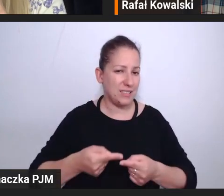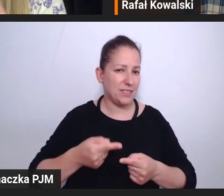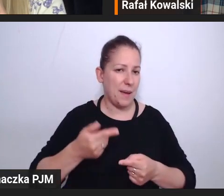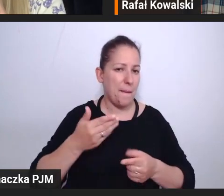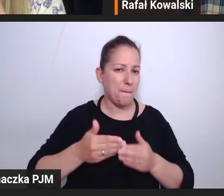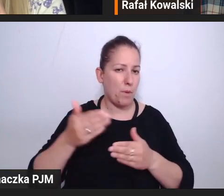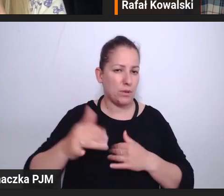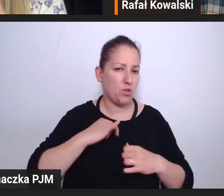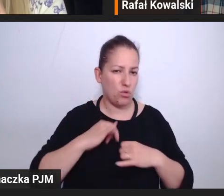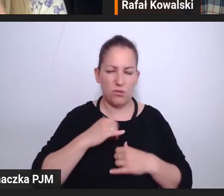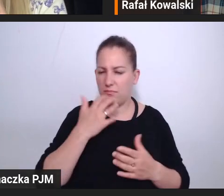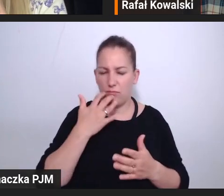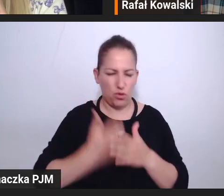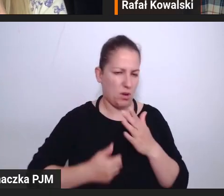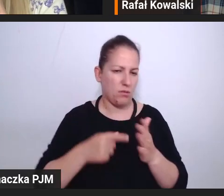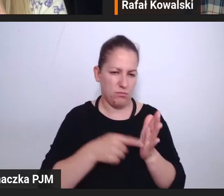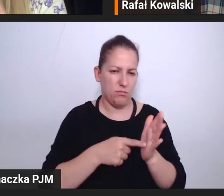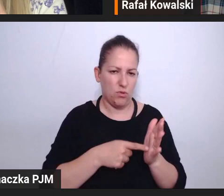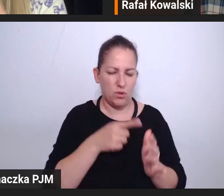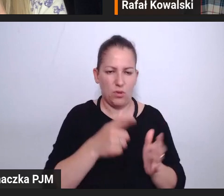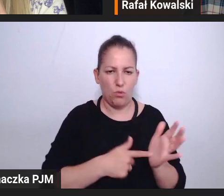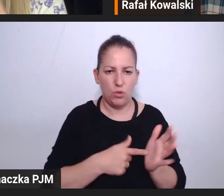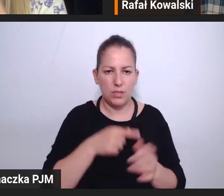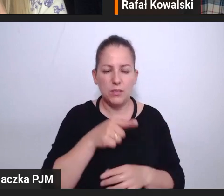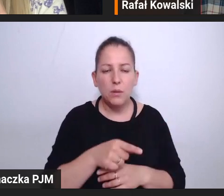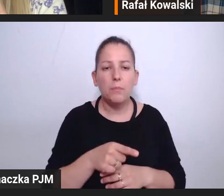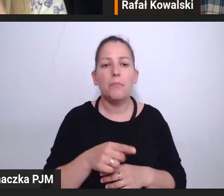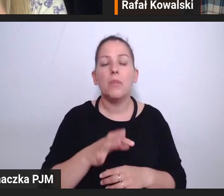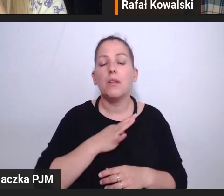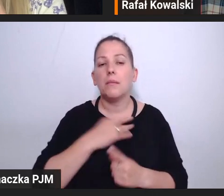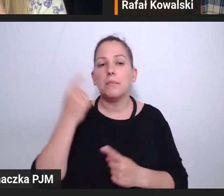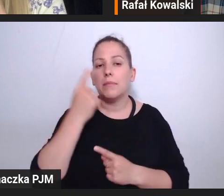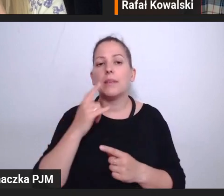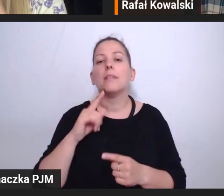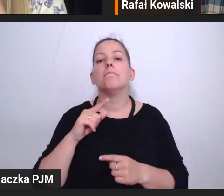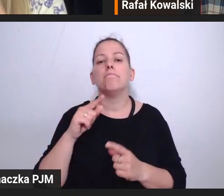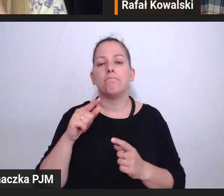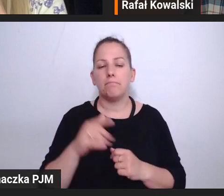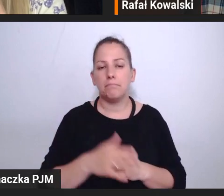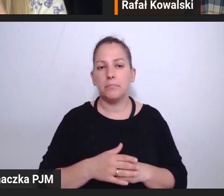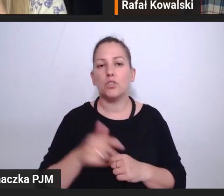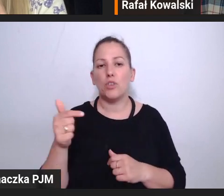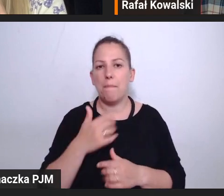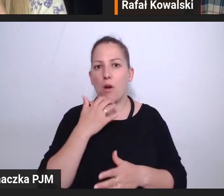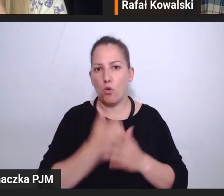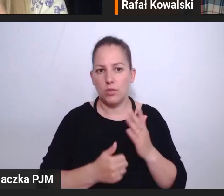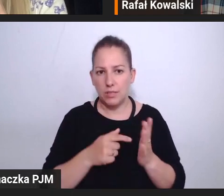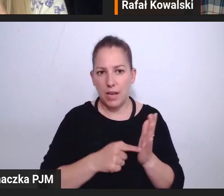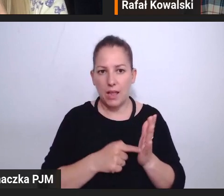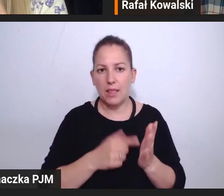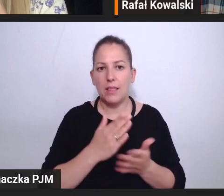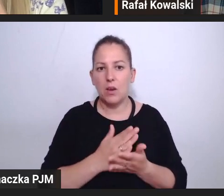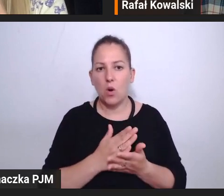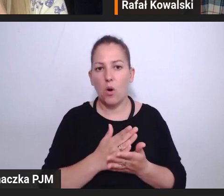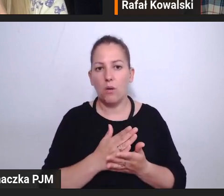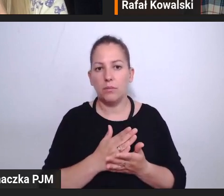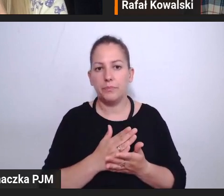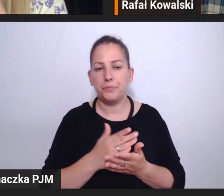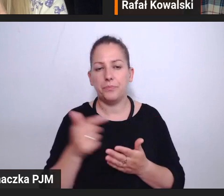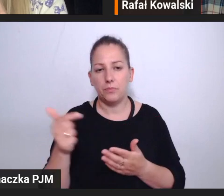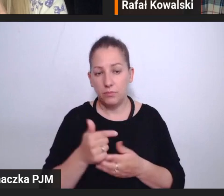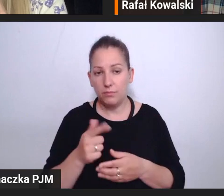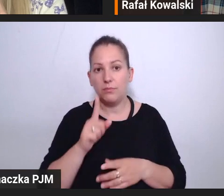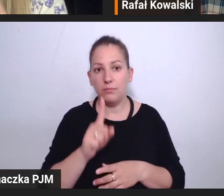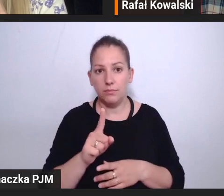tego korzystają i tutaj moim zdaniem jak najbardziej trzeba z tego korzystać, tylko trzeba po